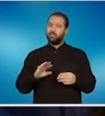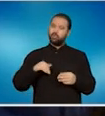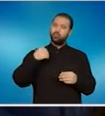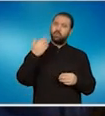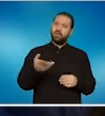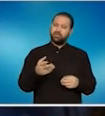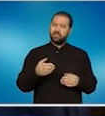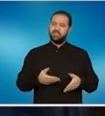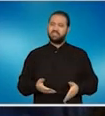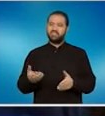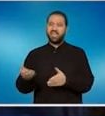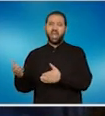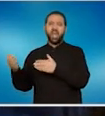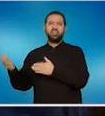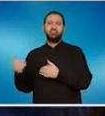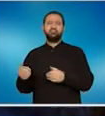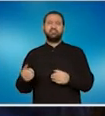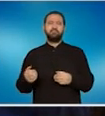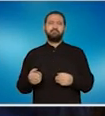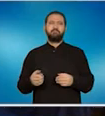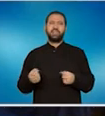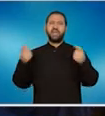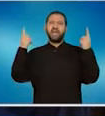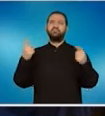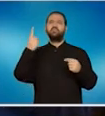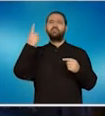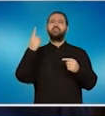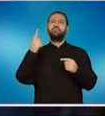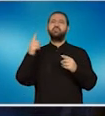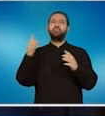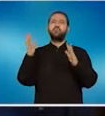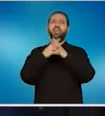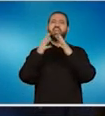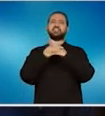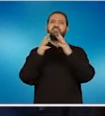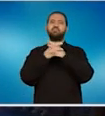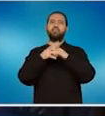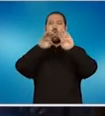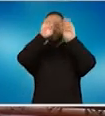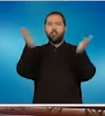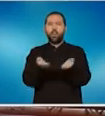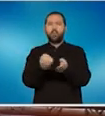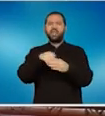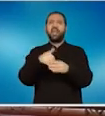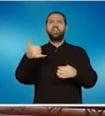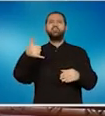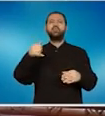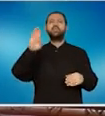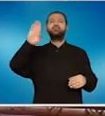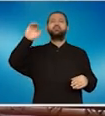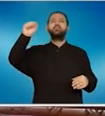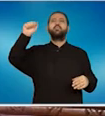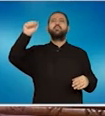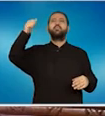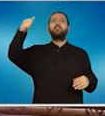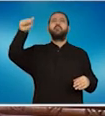ulterior. Se naște la finalul primului război mondial, în județul Bacău, într-un sătuc de